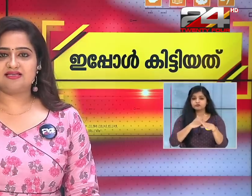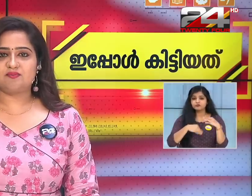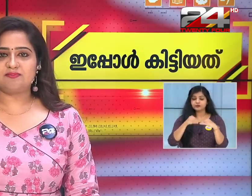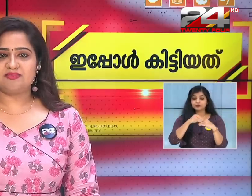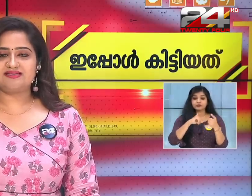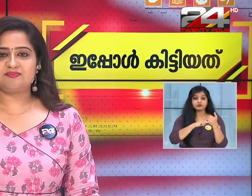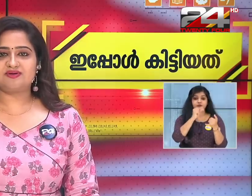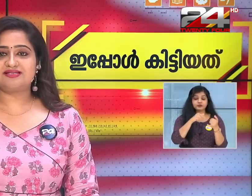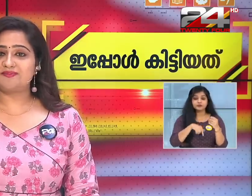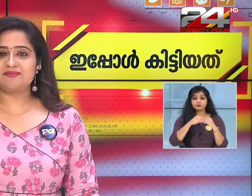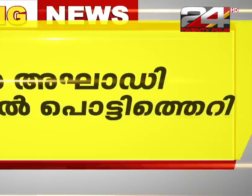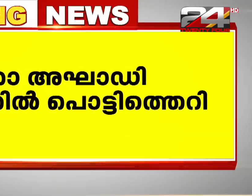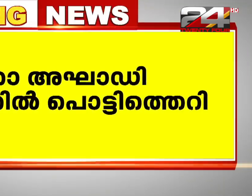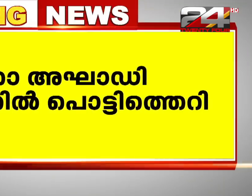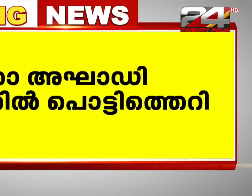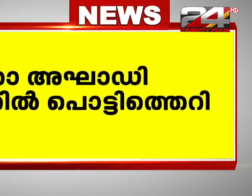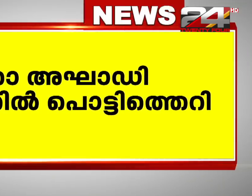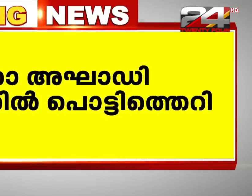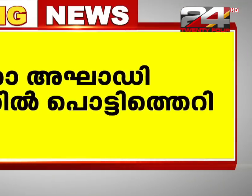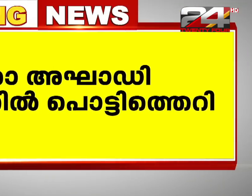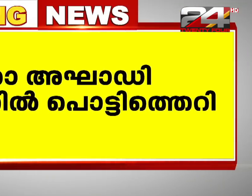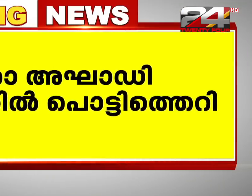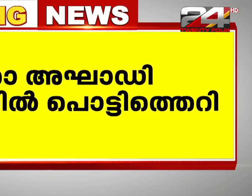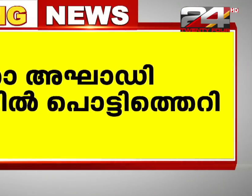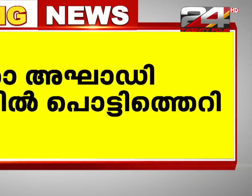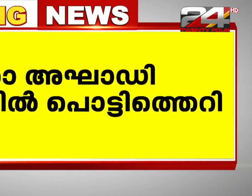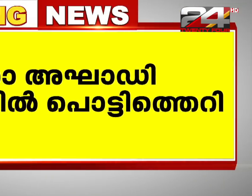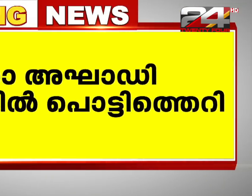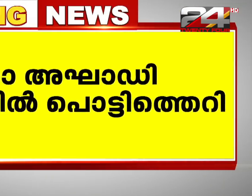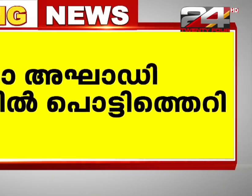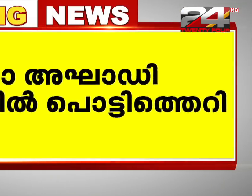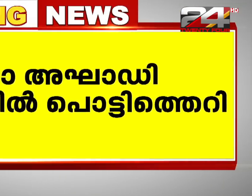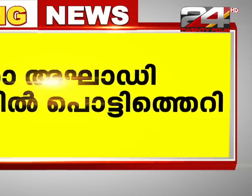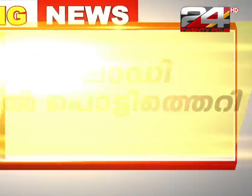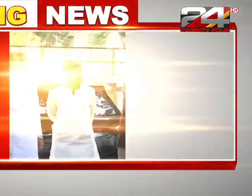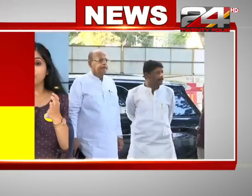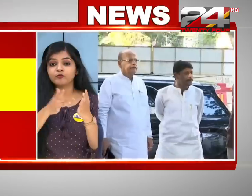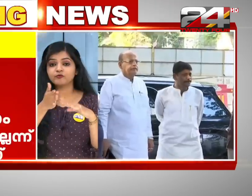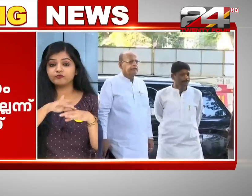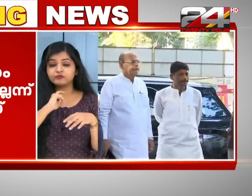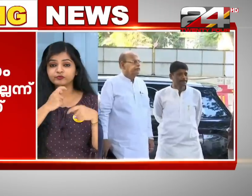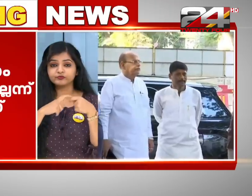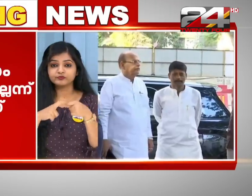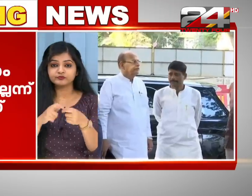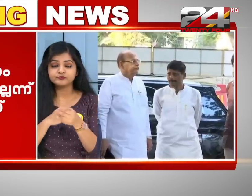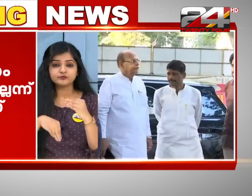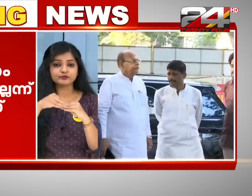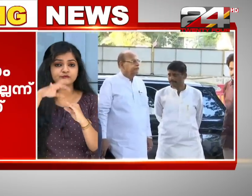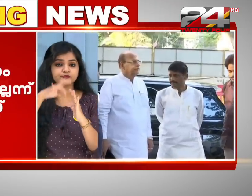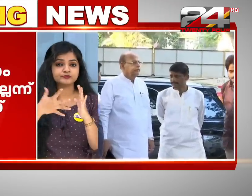സഞ്ജയ് നിരുപം BJPയുടെ ശബ്ദമാണെന്ന് ഉദ്ധവ് വിഭാഗം തിരിച്ചടിച്ചു. ശ്രീനാഥ് ചന്ദ്രൻ മുംബൈയിൽ നിന്ന് ചേരുന്നു. ശ്രീനാഥ്, വിവരങ്ങൾ.